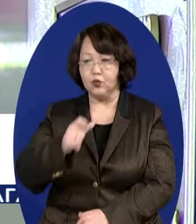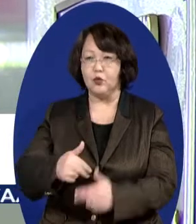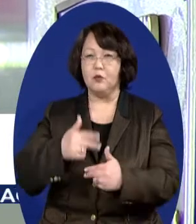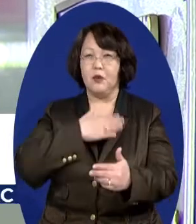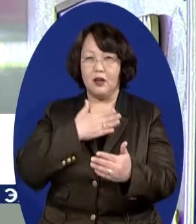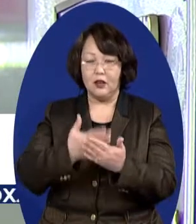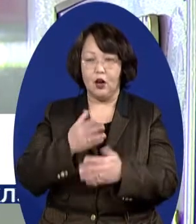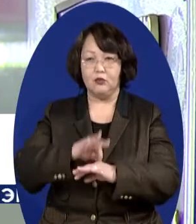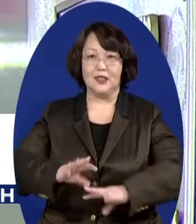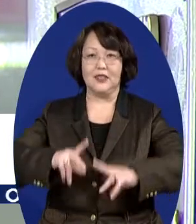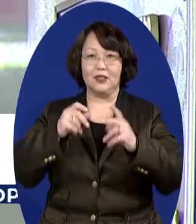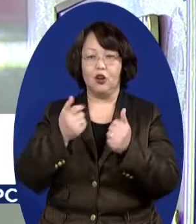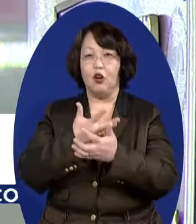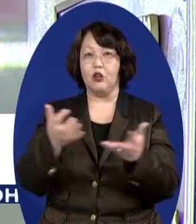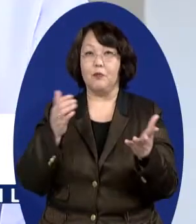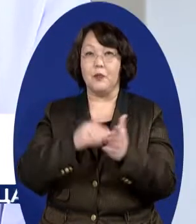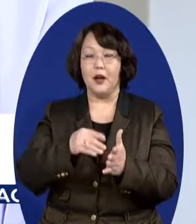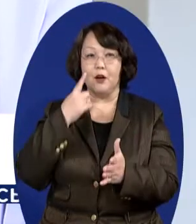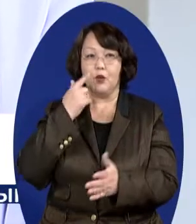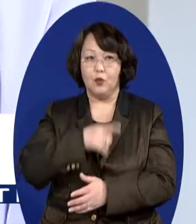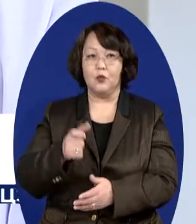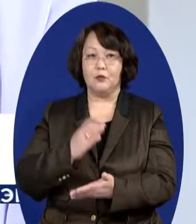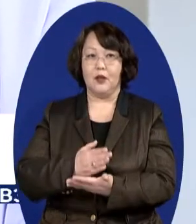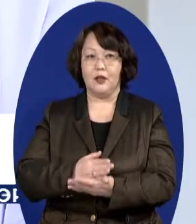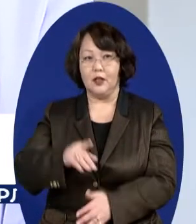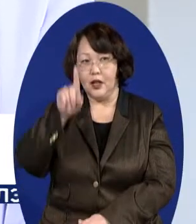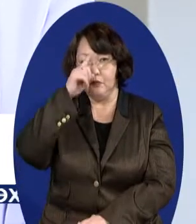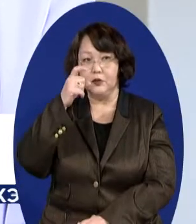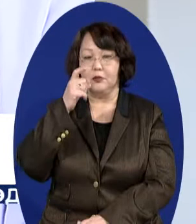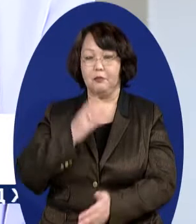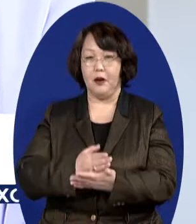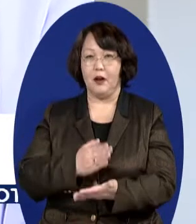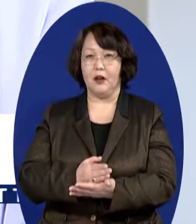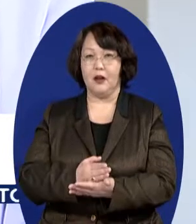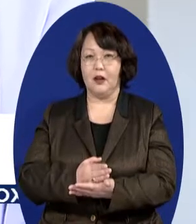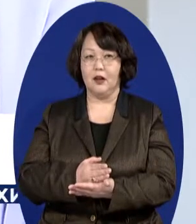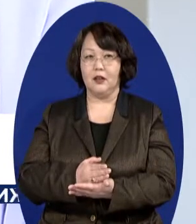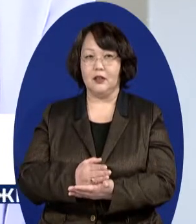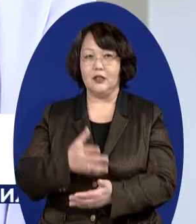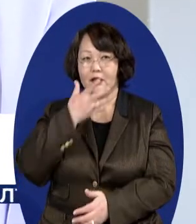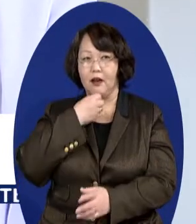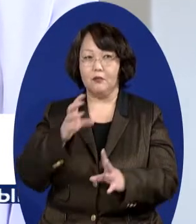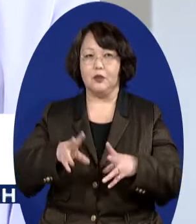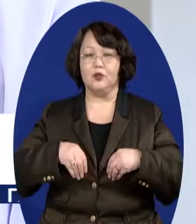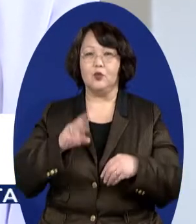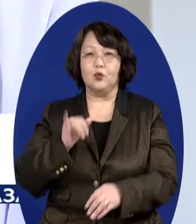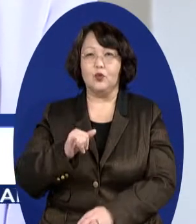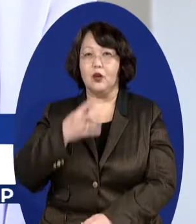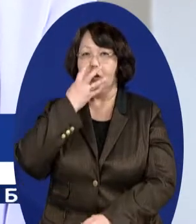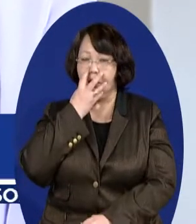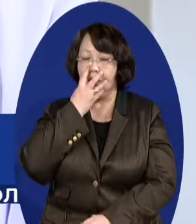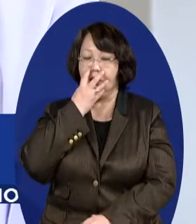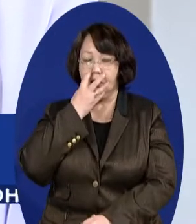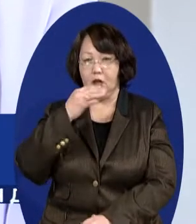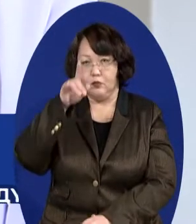гарсан мянган мянган эмэгтэйчүүд бий. Тэгэхээр эмч байх бас сайхан одоо мэдрэмж болвол ер нь одоо эрчим тэмцлийн эмч